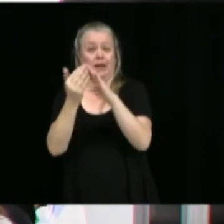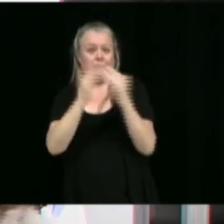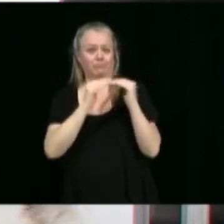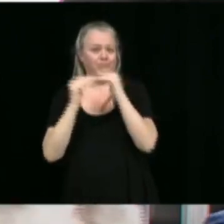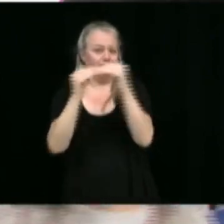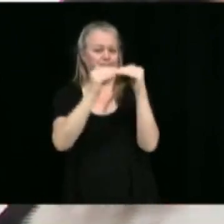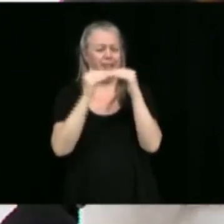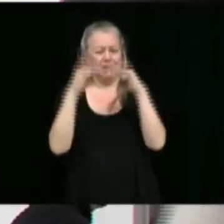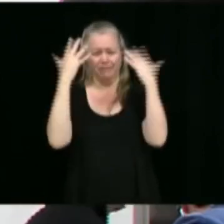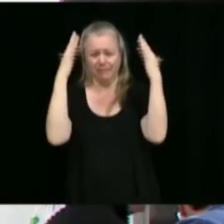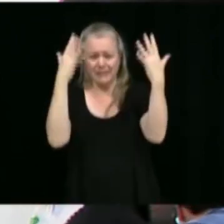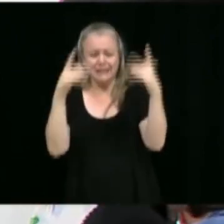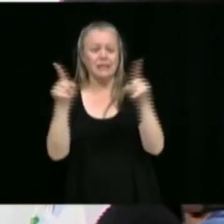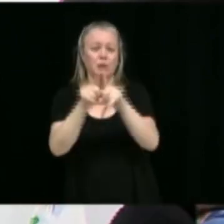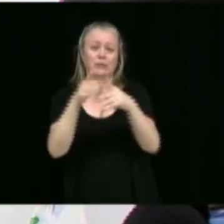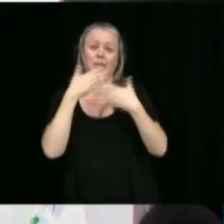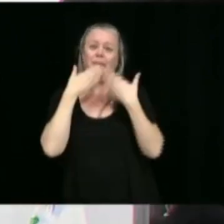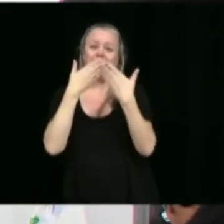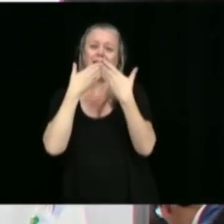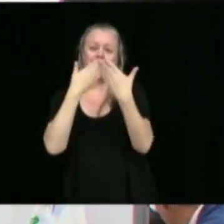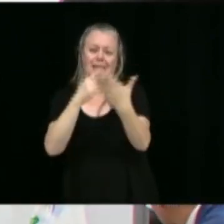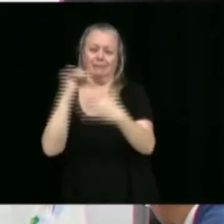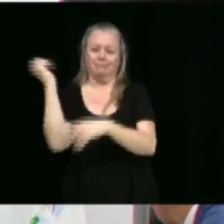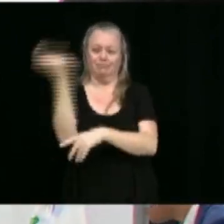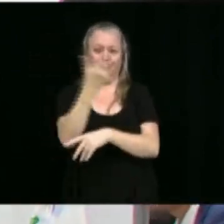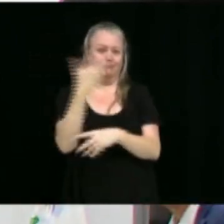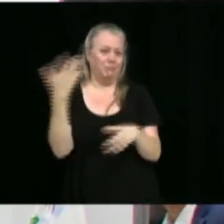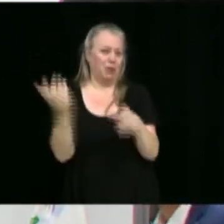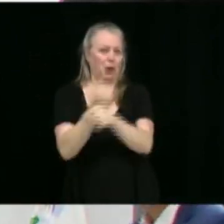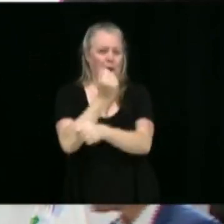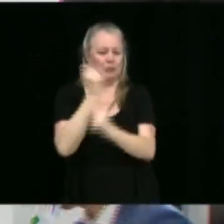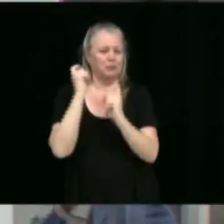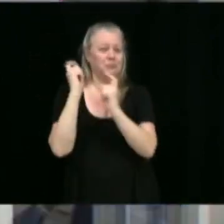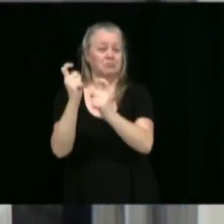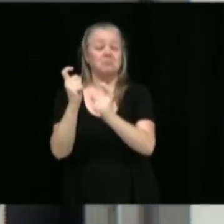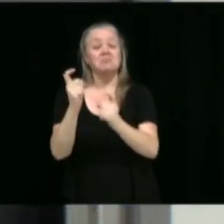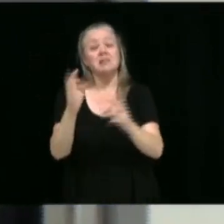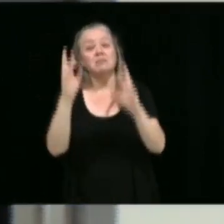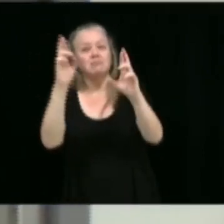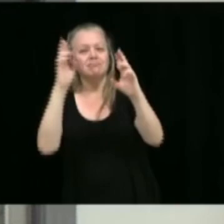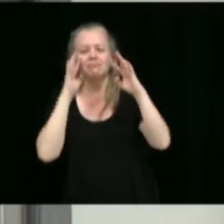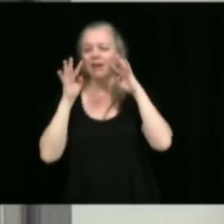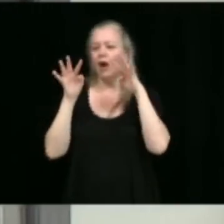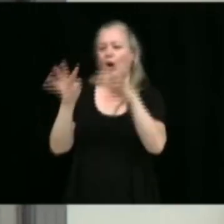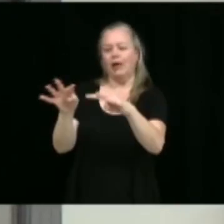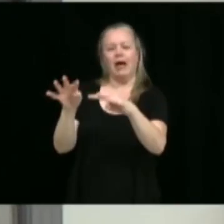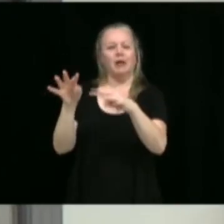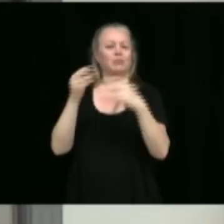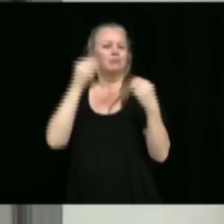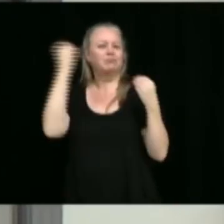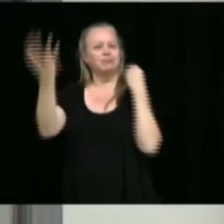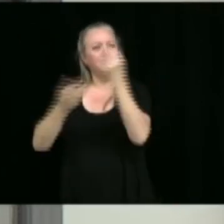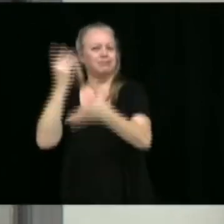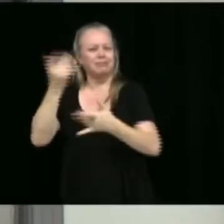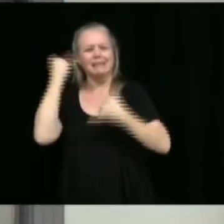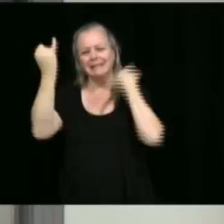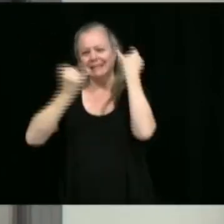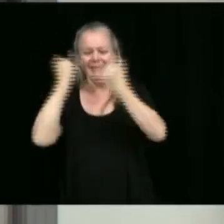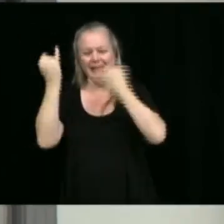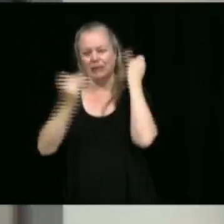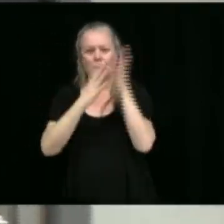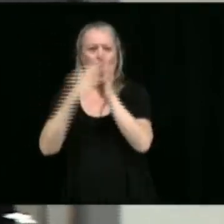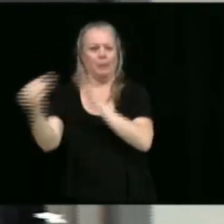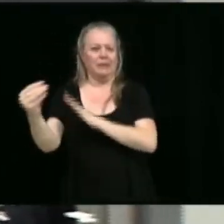tous les récipiendaires. Et nous espérons que ça va donner des idées d'inclusion pour toutes les autres entreprises et